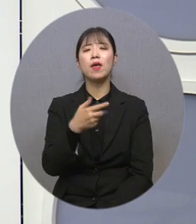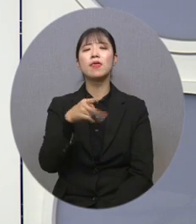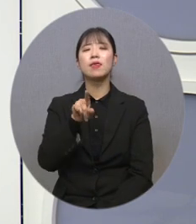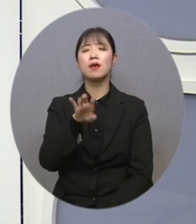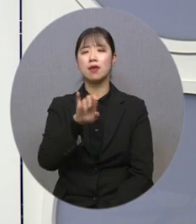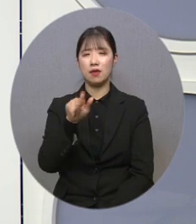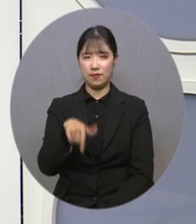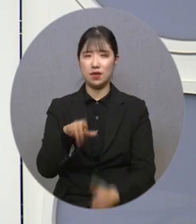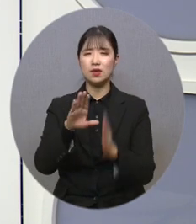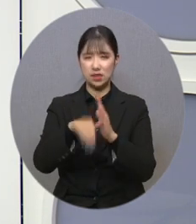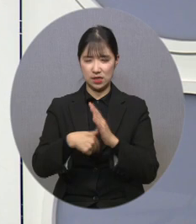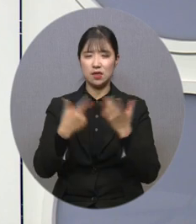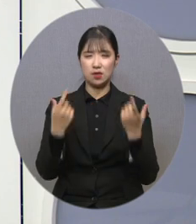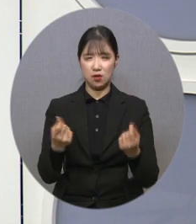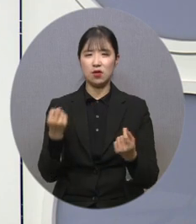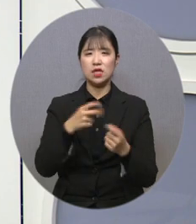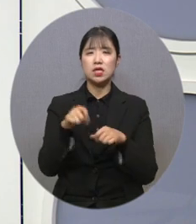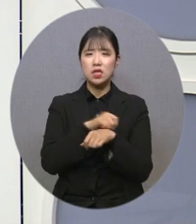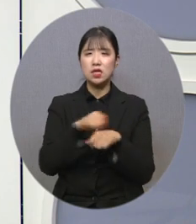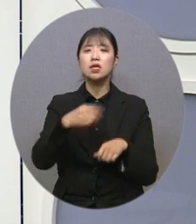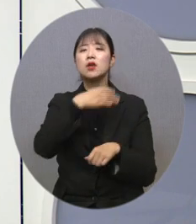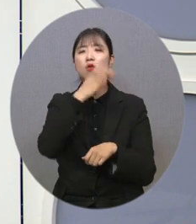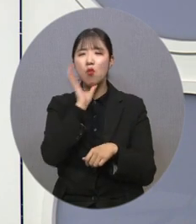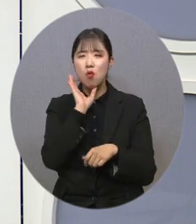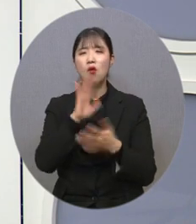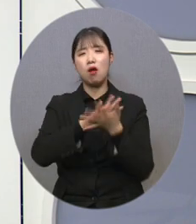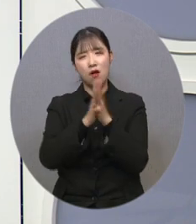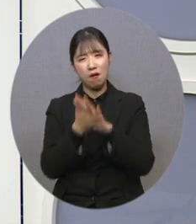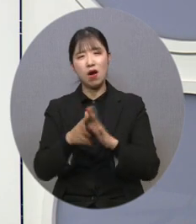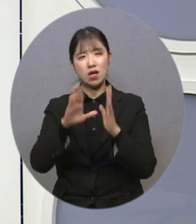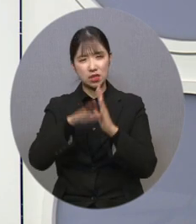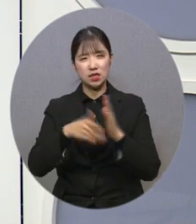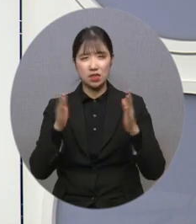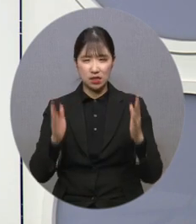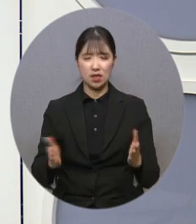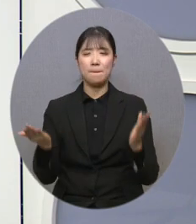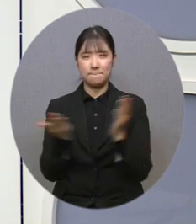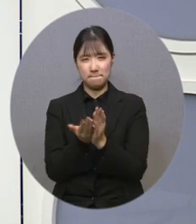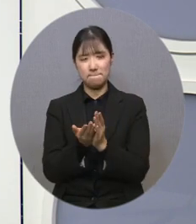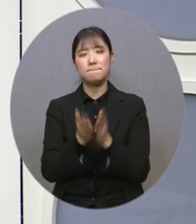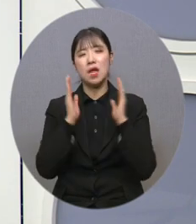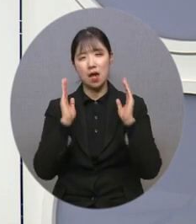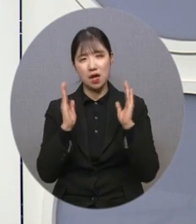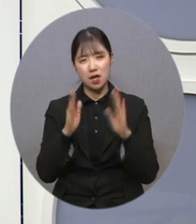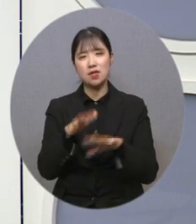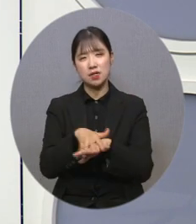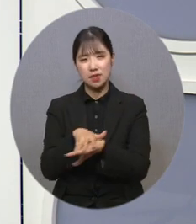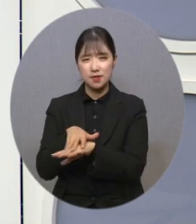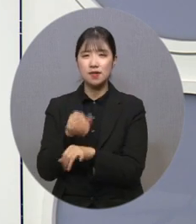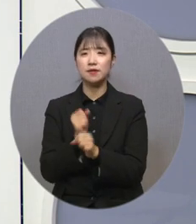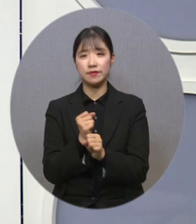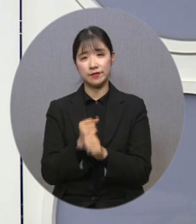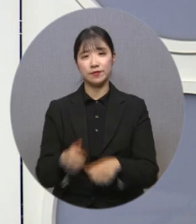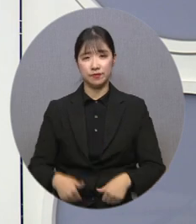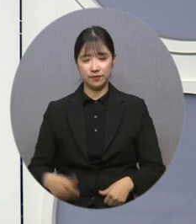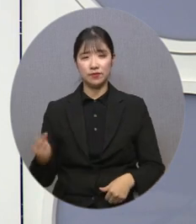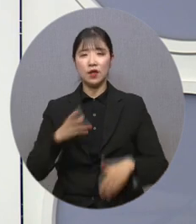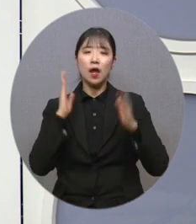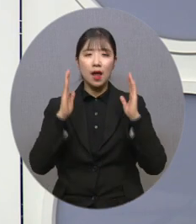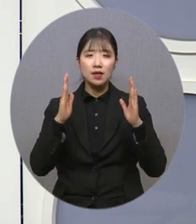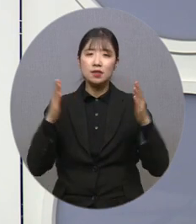이런 시대에 걸맞는 특히 또 고령화 시대에 걸맞는 이런 학습체제를 만들어야 된다는 것이고요. 그리고 학습의